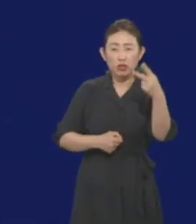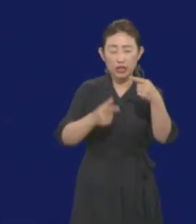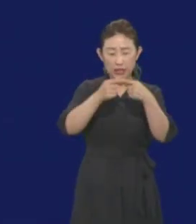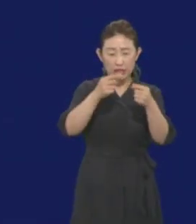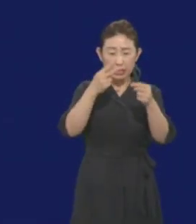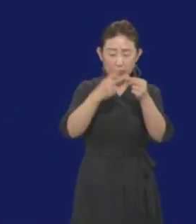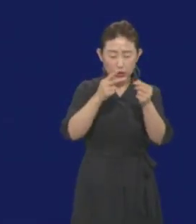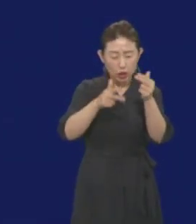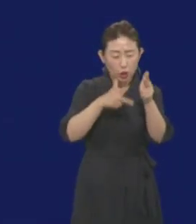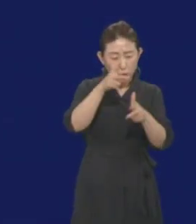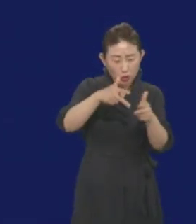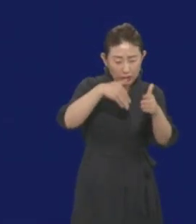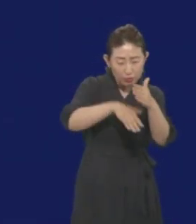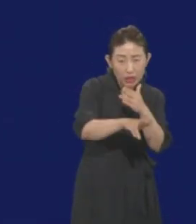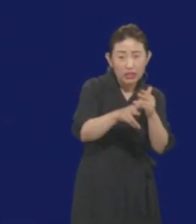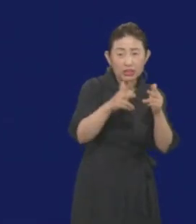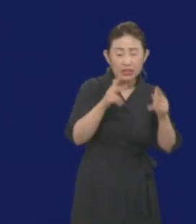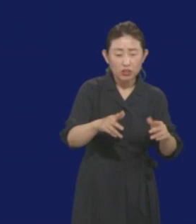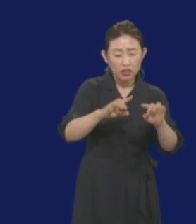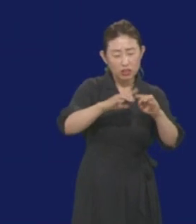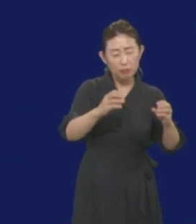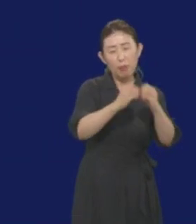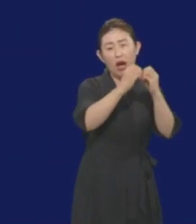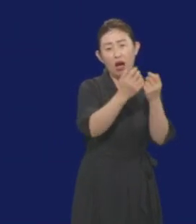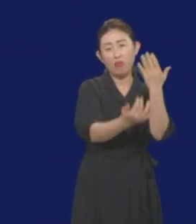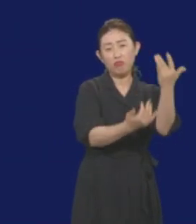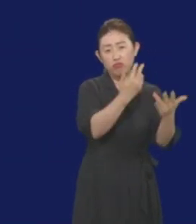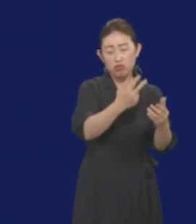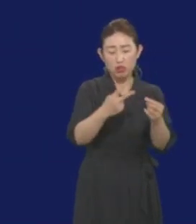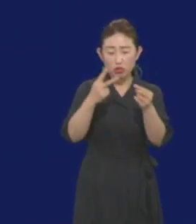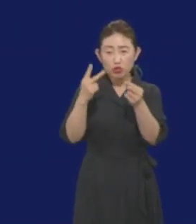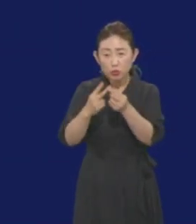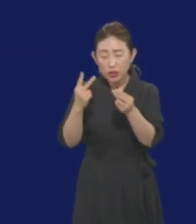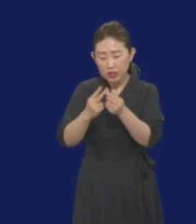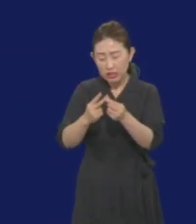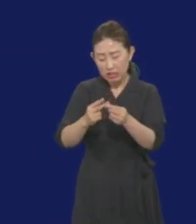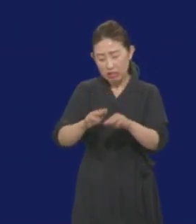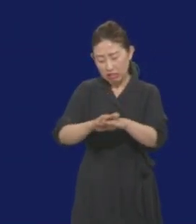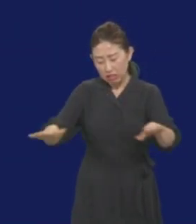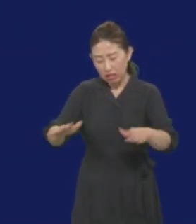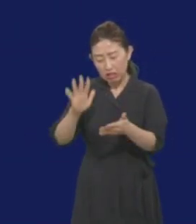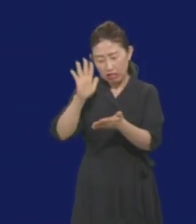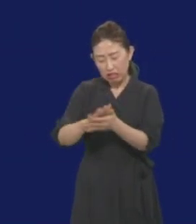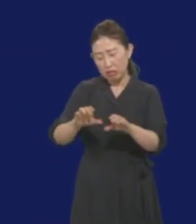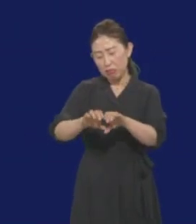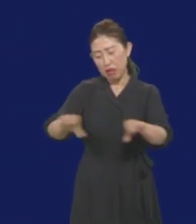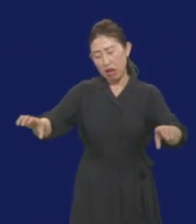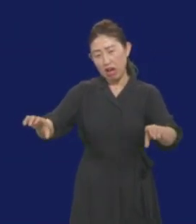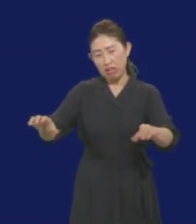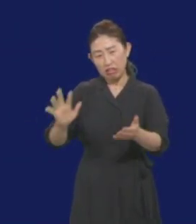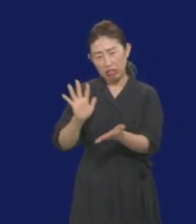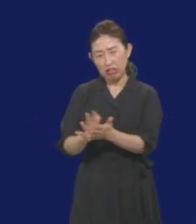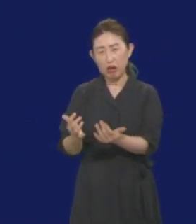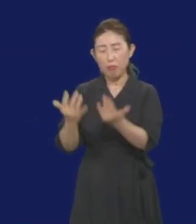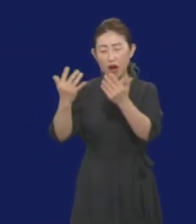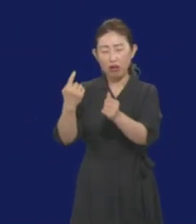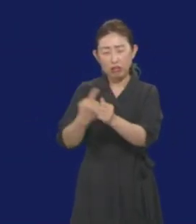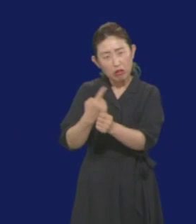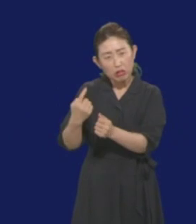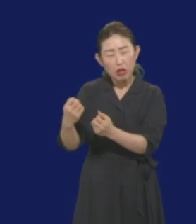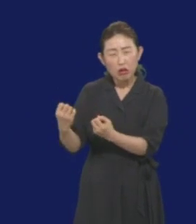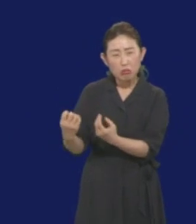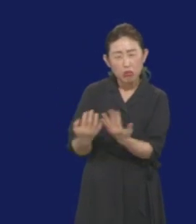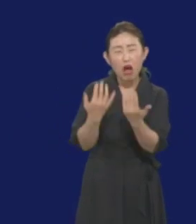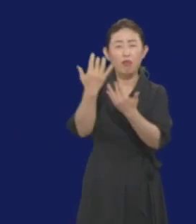지하 1층에서 전선이 합선돼 불이 났을 경우와 바닥에 스팀벽 안에 열이 쌓이며 주변 가연 물질에 불이